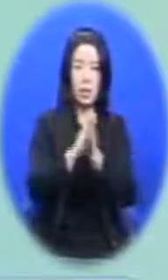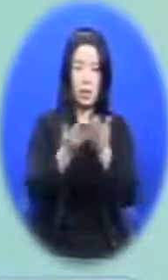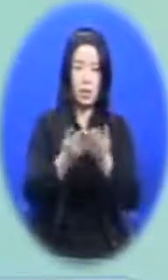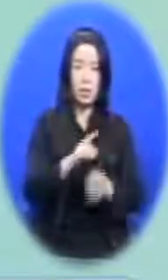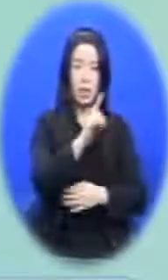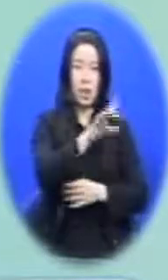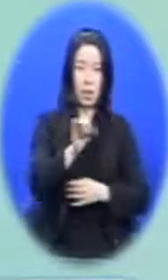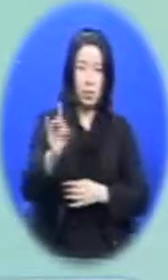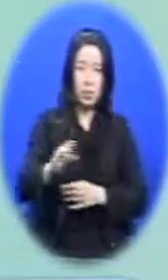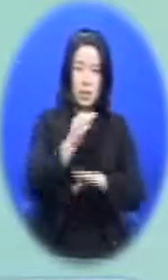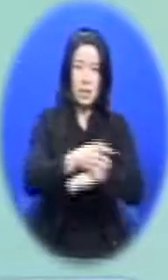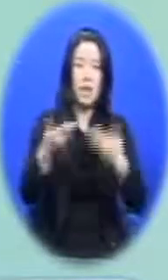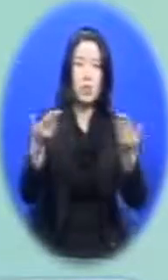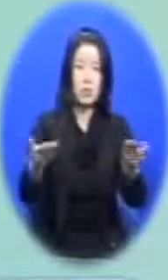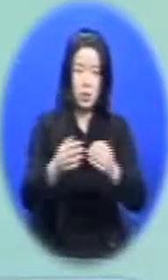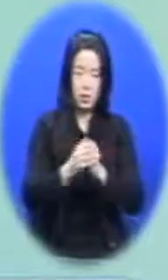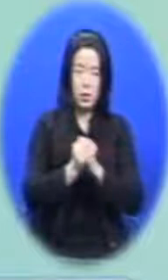한 권씩 사다 주면서